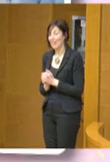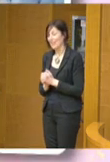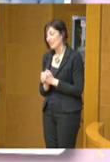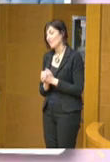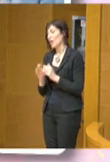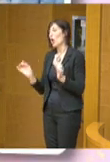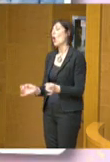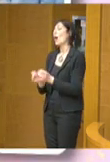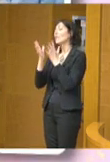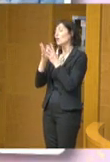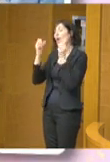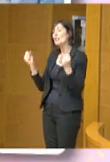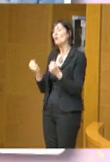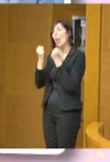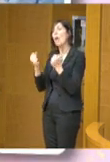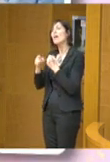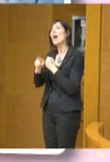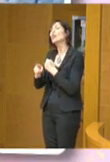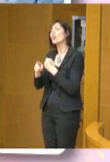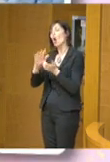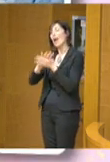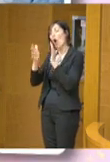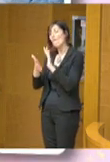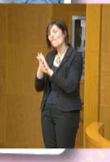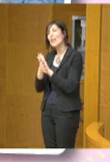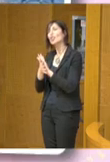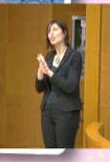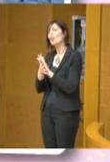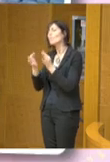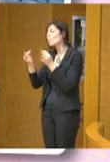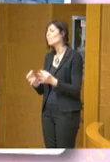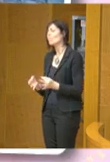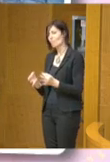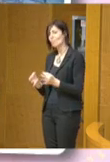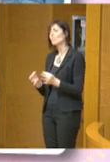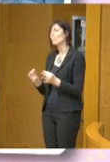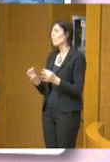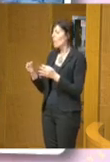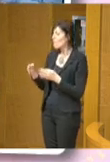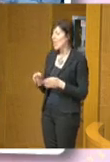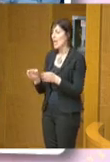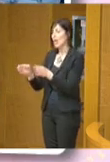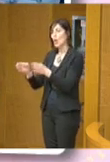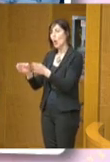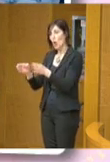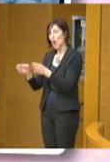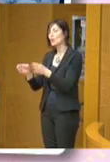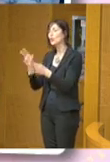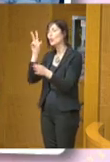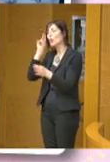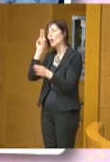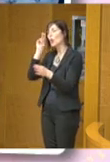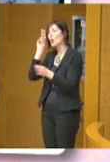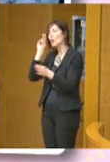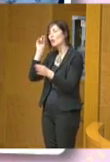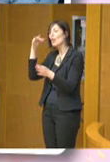Allora, in occasione della celebrazione della convenzione stessa, si è deciso di intraprendere un percorso di conoscenza